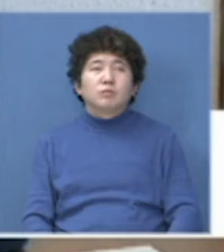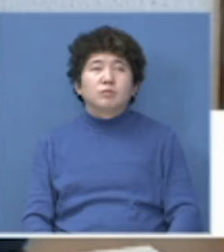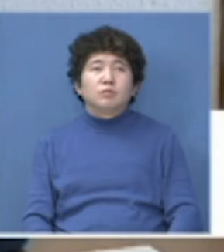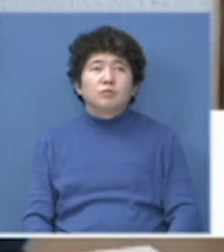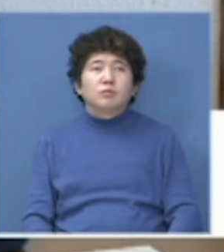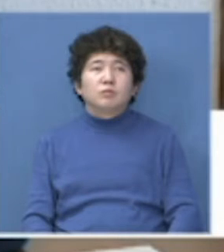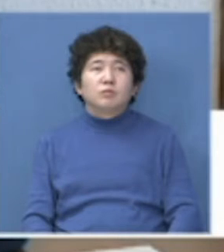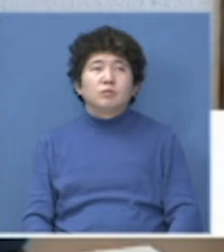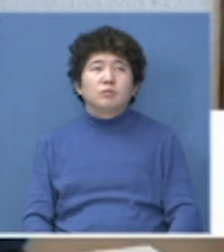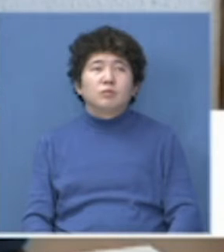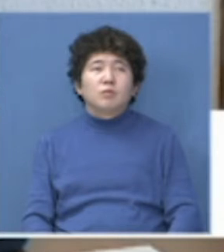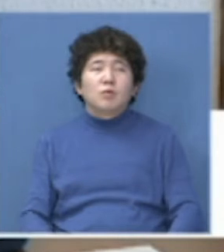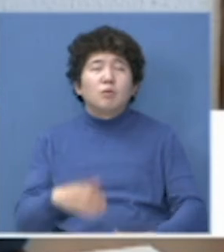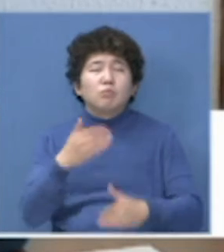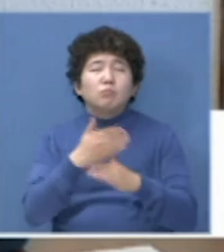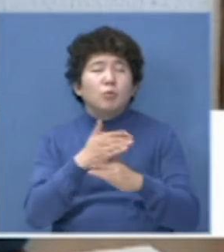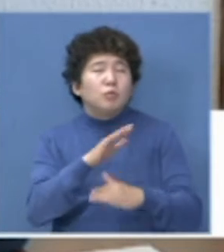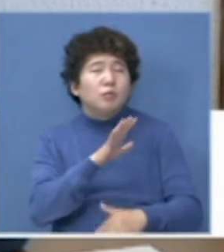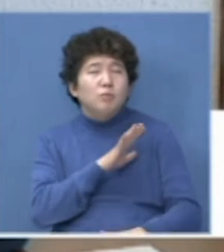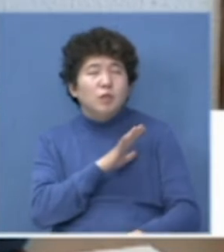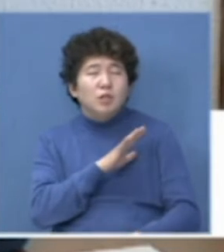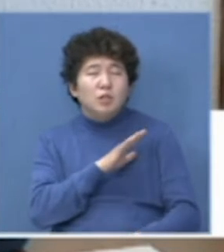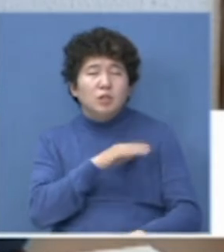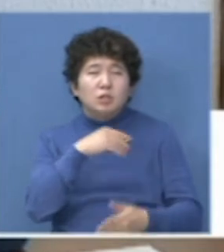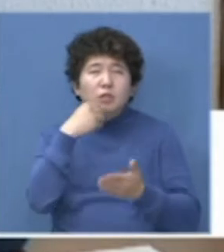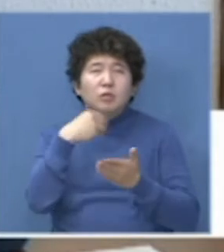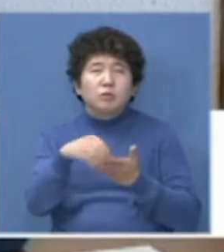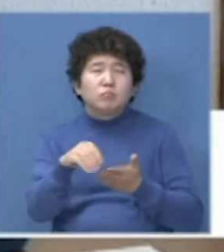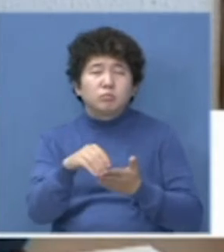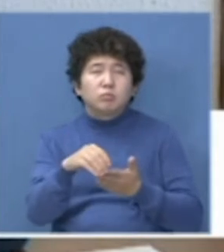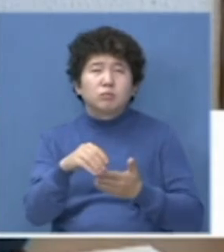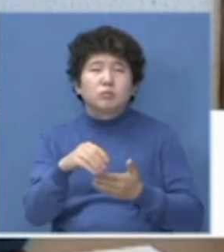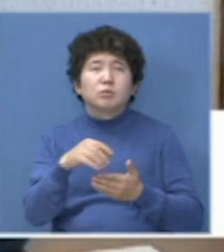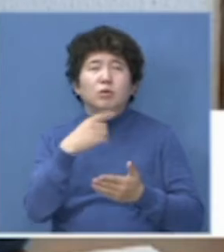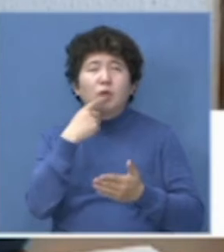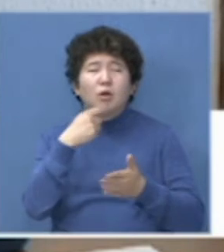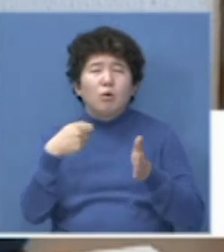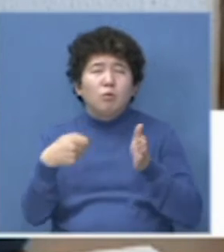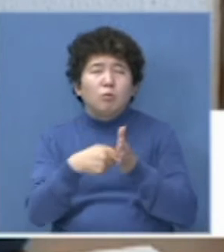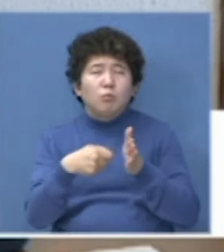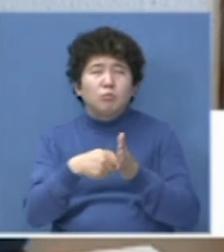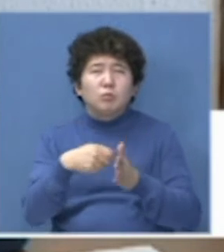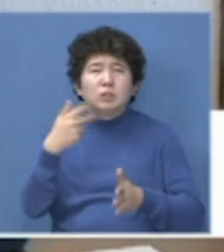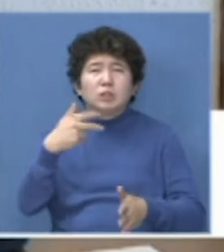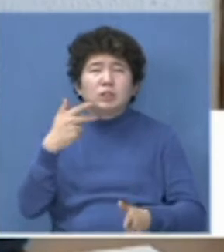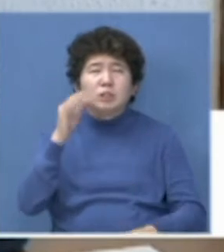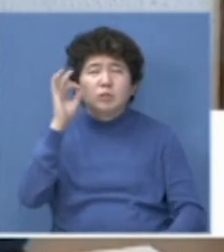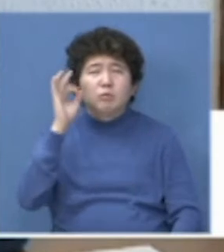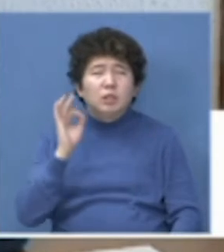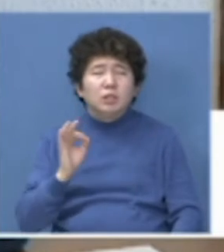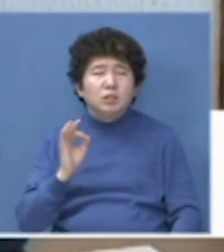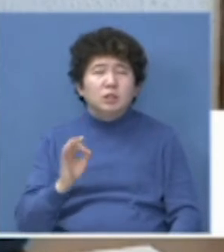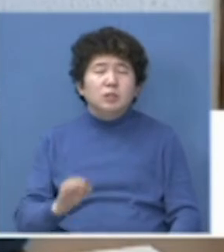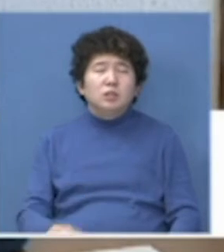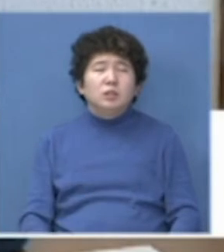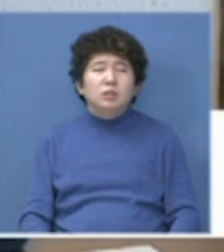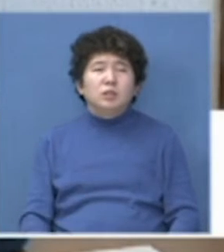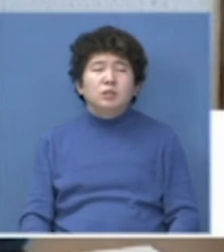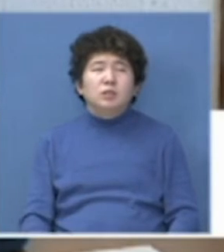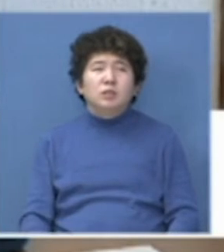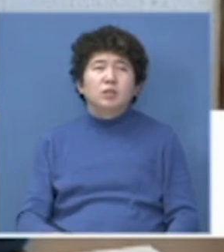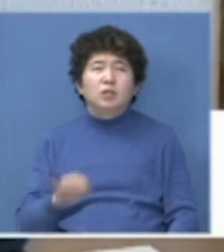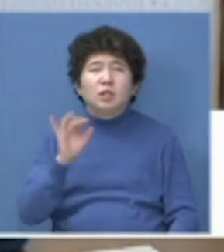көмек қарастырылған. Соның ішінде сатып алынған жемнің 30% субсидиялау, инвестициялық